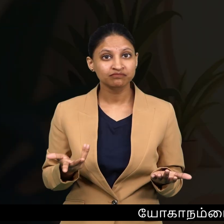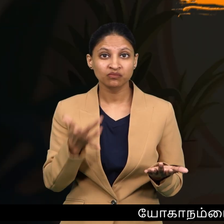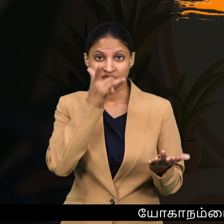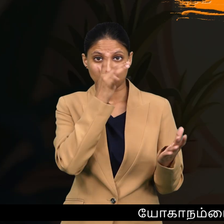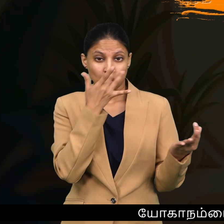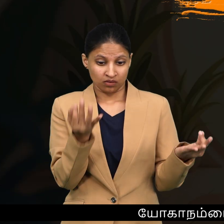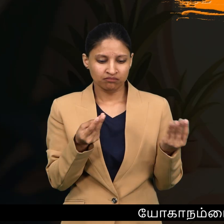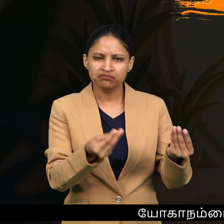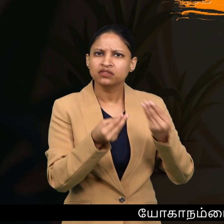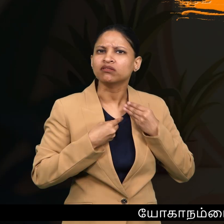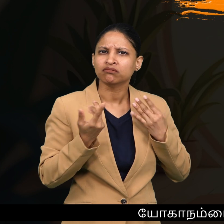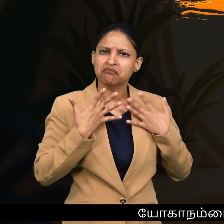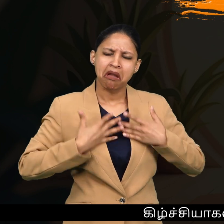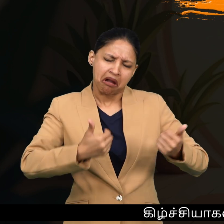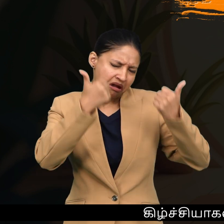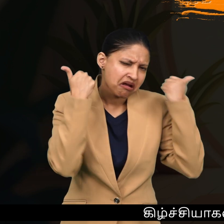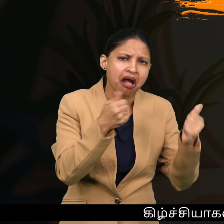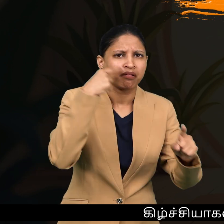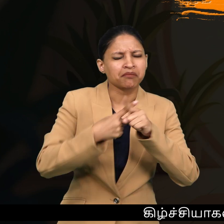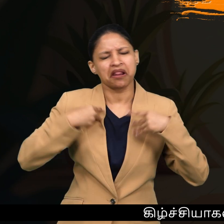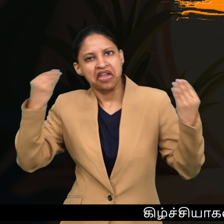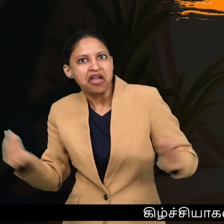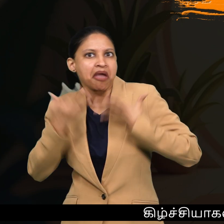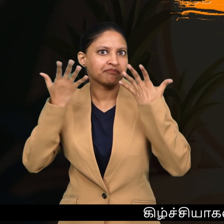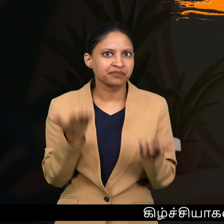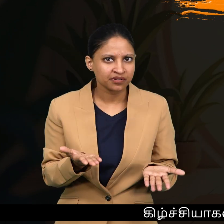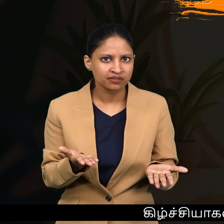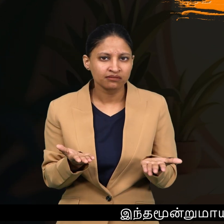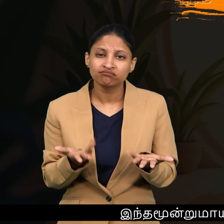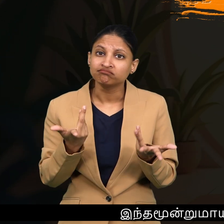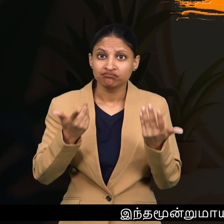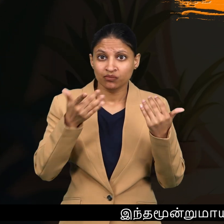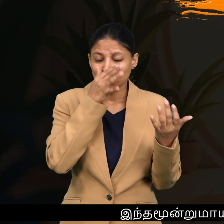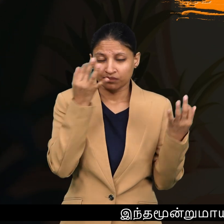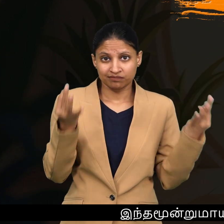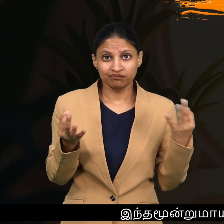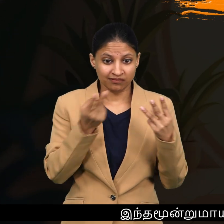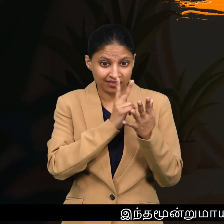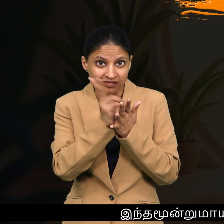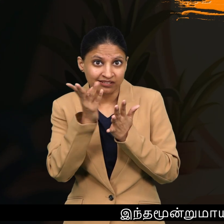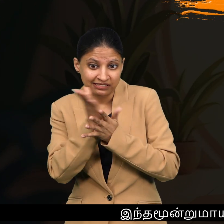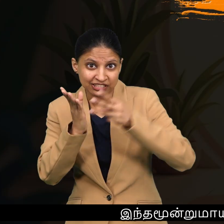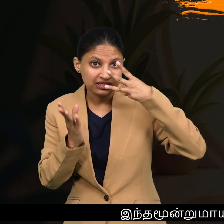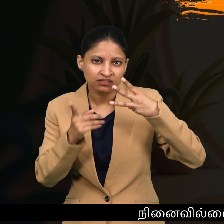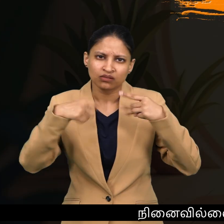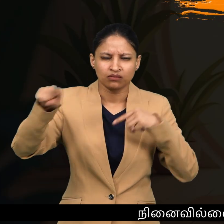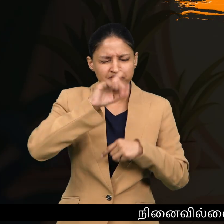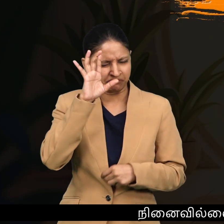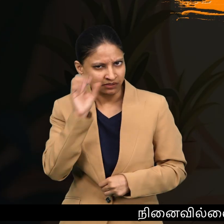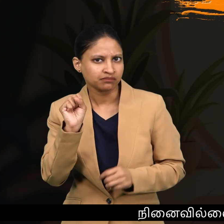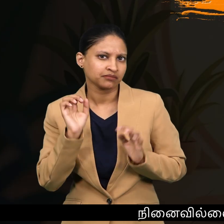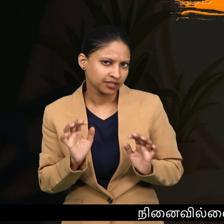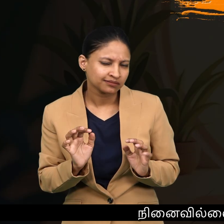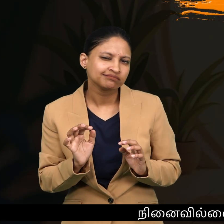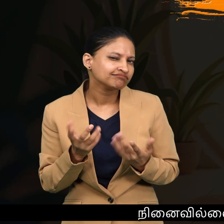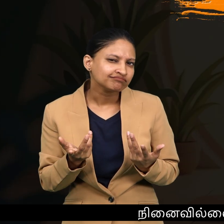யோகா நம்மை ஆரோக்கியமாகவும் மகிழ்ச்சியாகவும் வைத்திருக்கிறது. இந்த 3 மாயாஜால அசைவுகளையும் நினைவில்